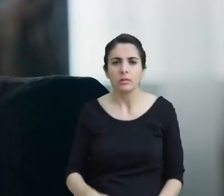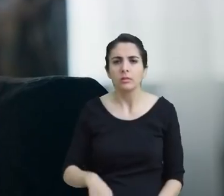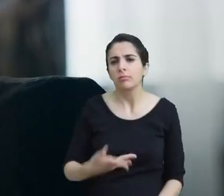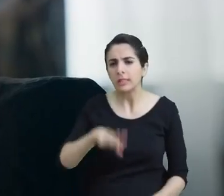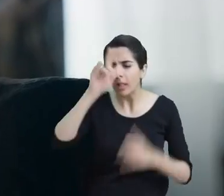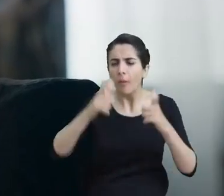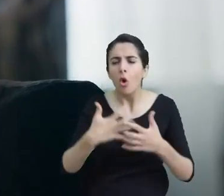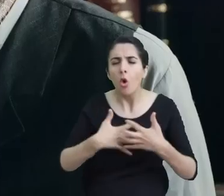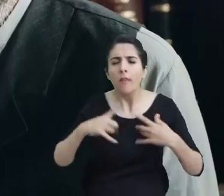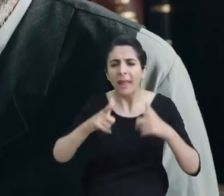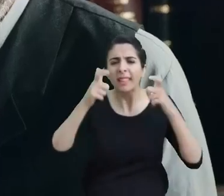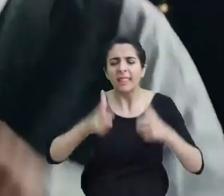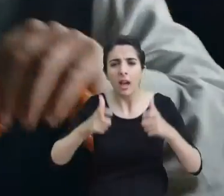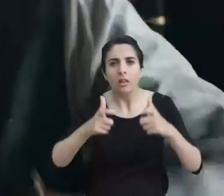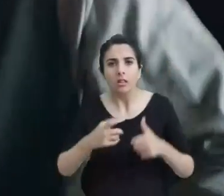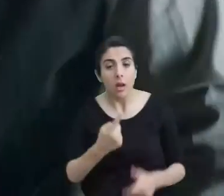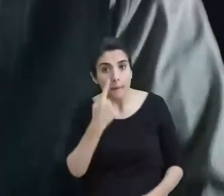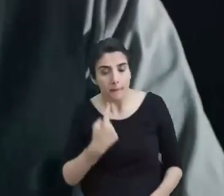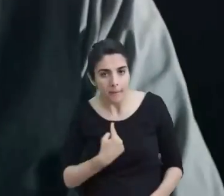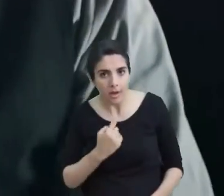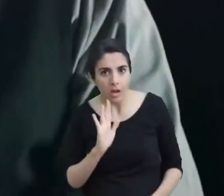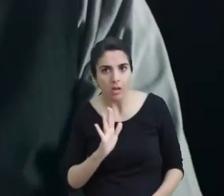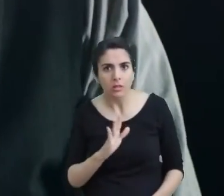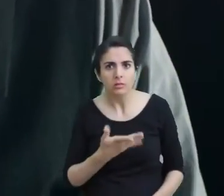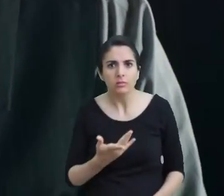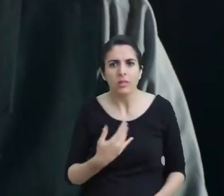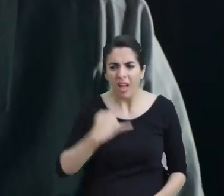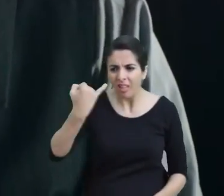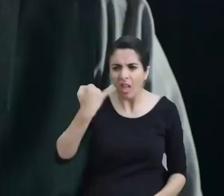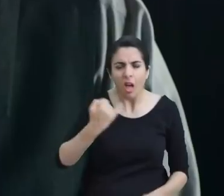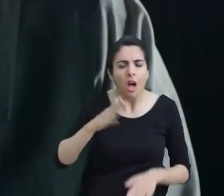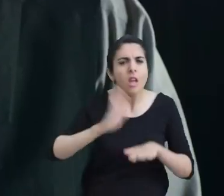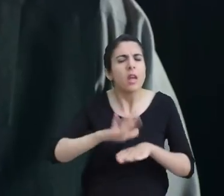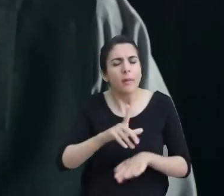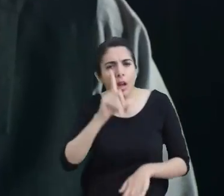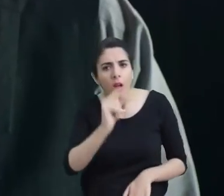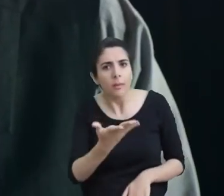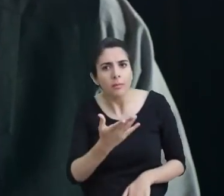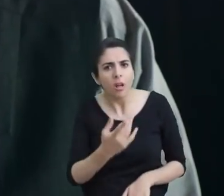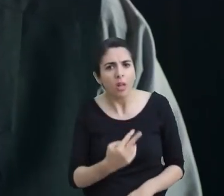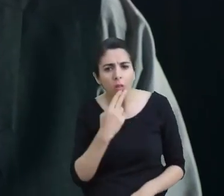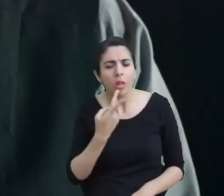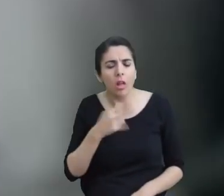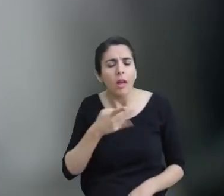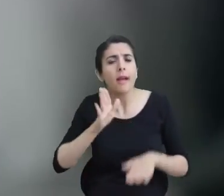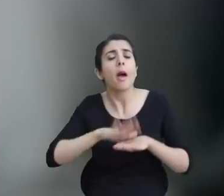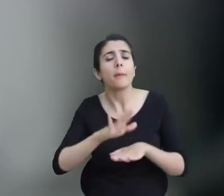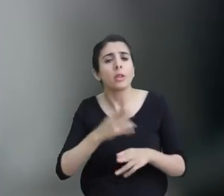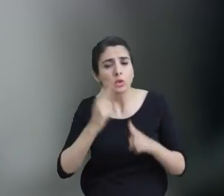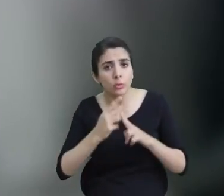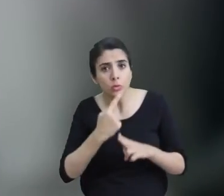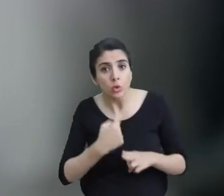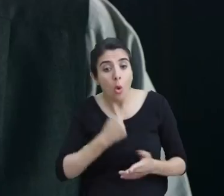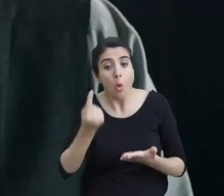Şehrin en güvenli yerinde. Bana bak! Şehbek misin, şebelek misin? Ağzında geveleyip